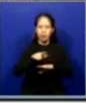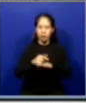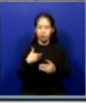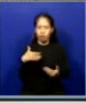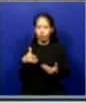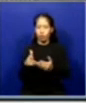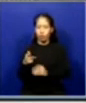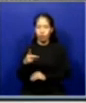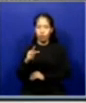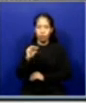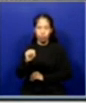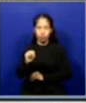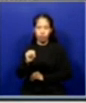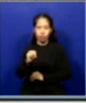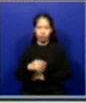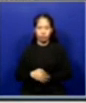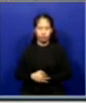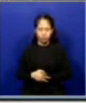ฐมนตรี